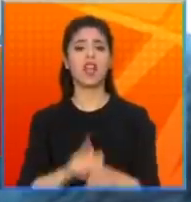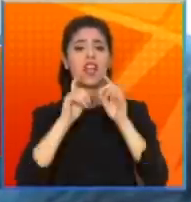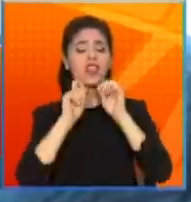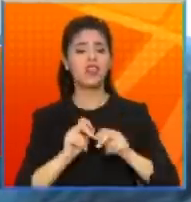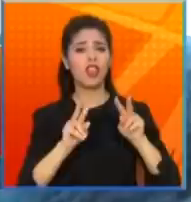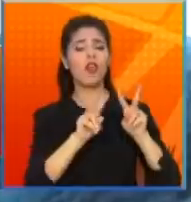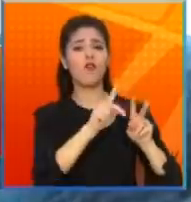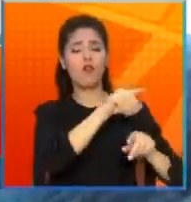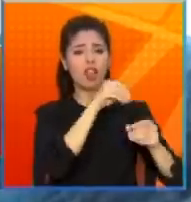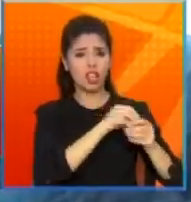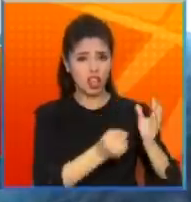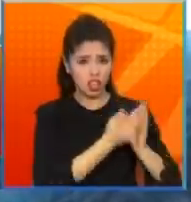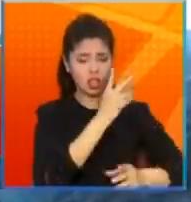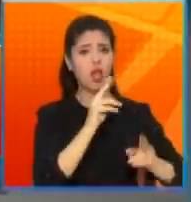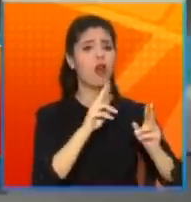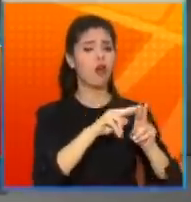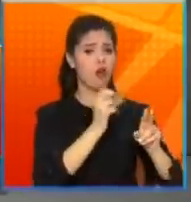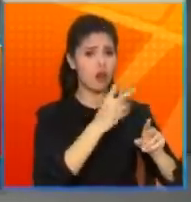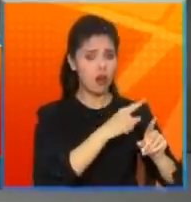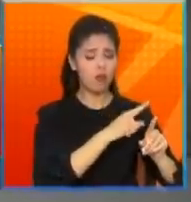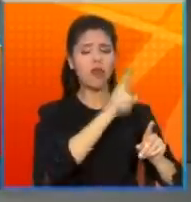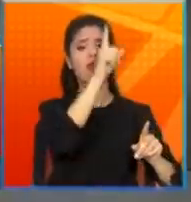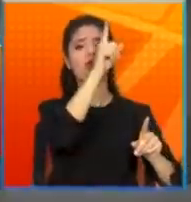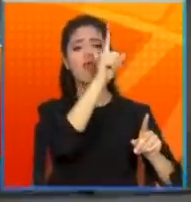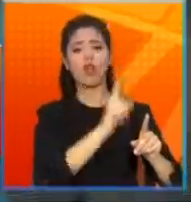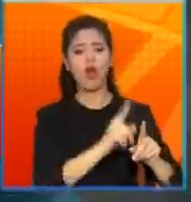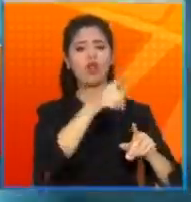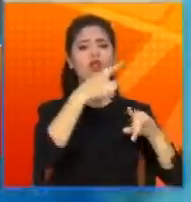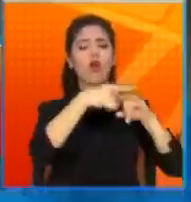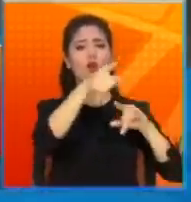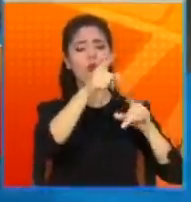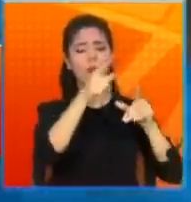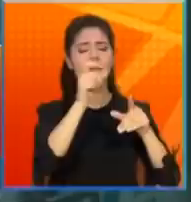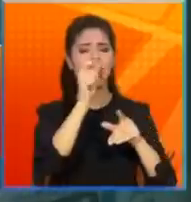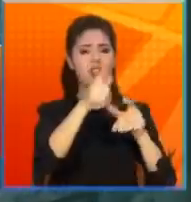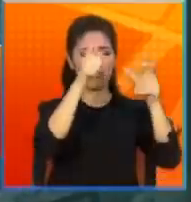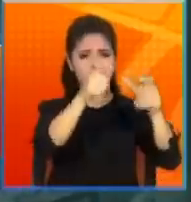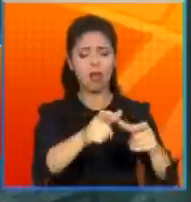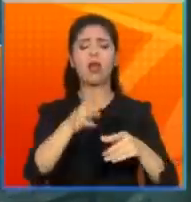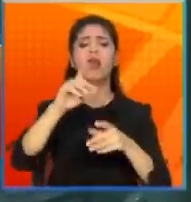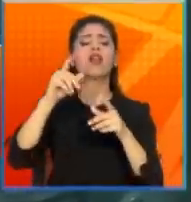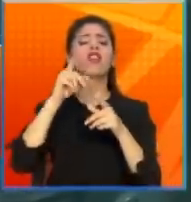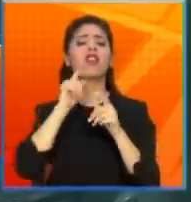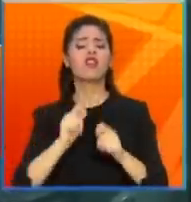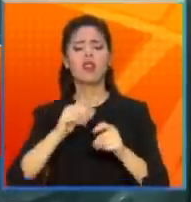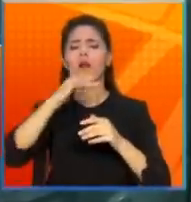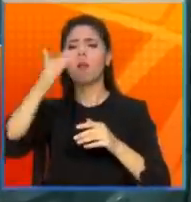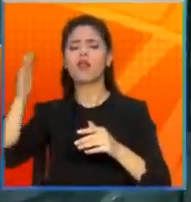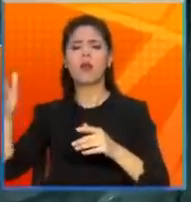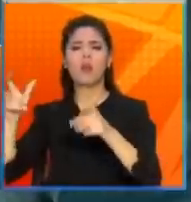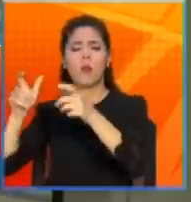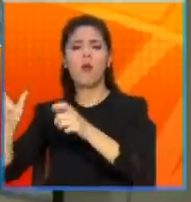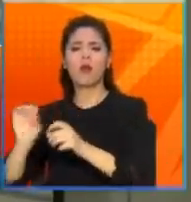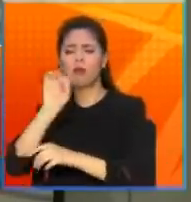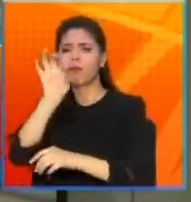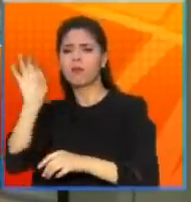Çin'in Wuhan kentinde ortaya çıkan koronavirüs önce Hubei eyaletinin tamamına, sonra Çin'in diğer bölgelerine sıçradı. On